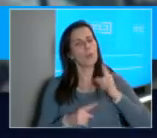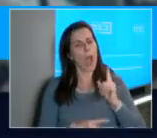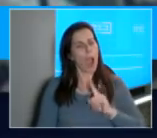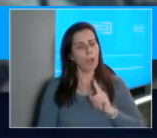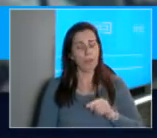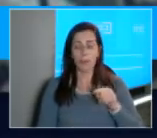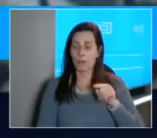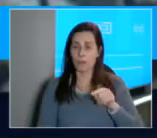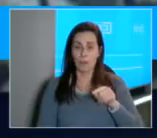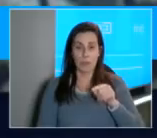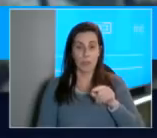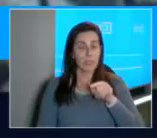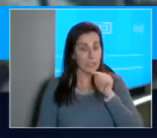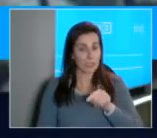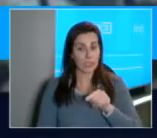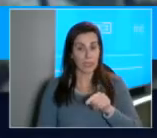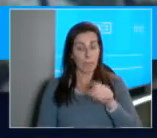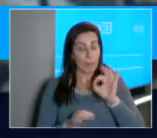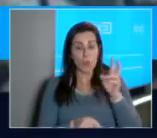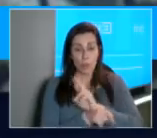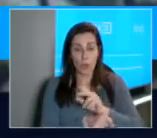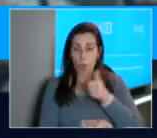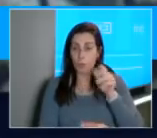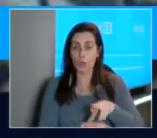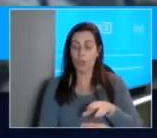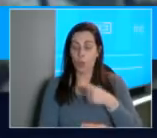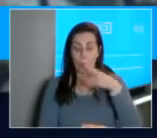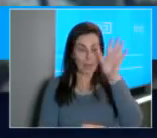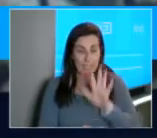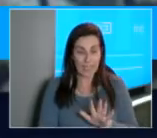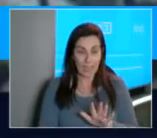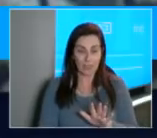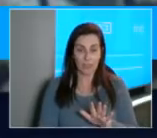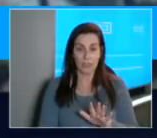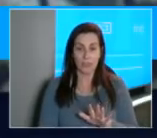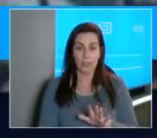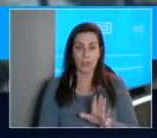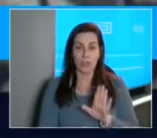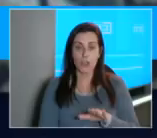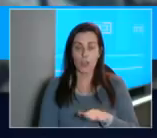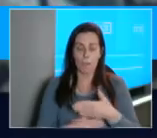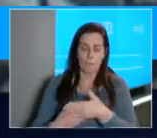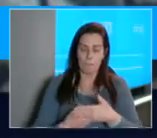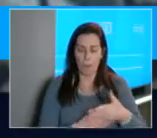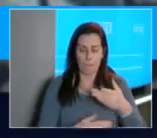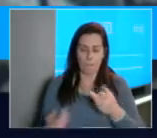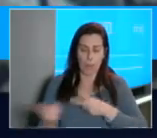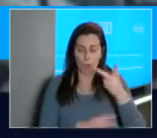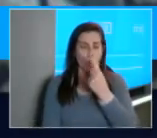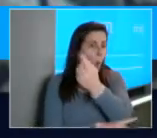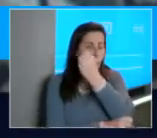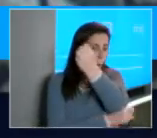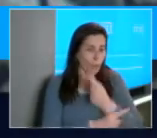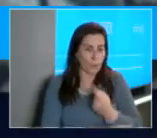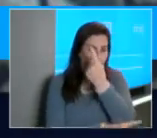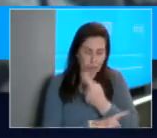מדויקים, כן? מדובר פה ממש בשקרים. קודם כל, יש טענה בסרט שמופגז שם אגף של בית חולים, הוכח לחלוטין